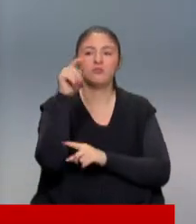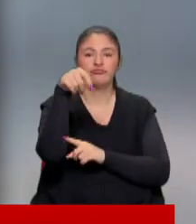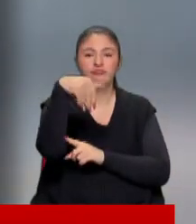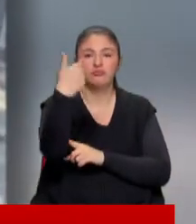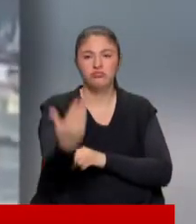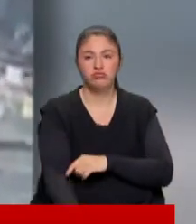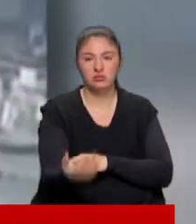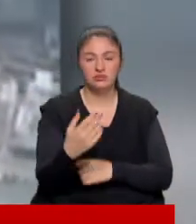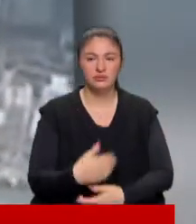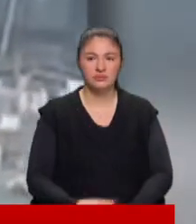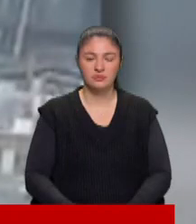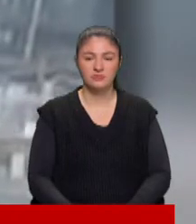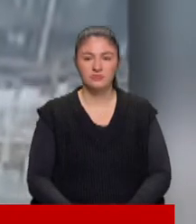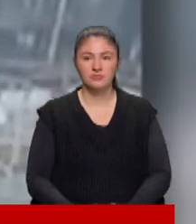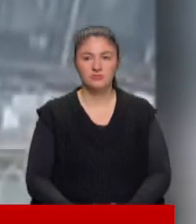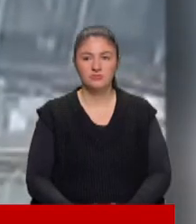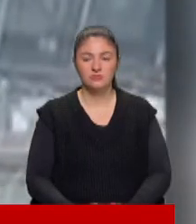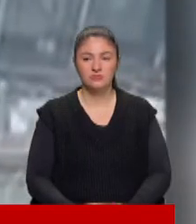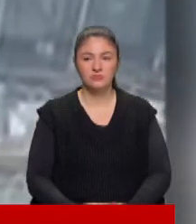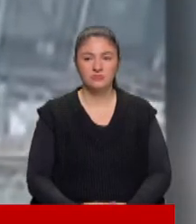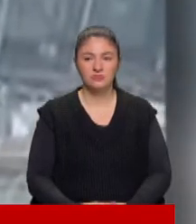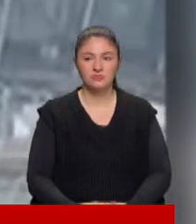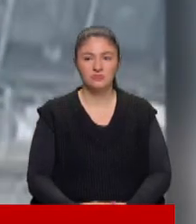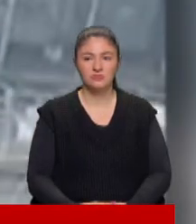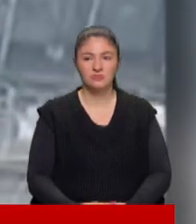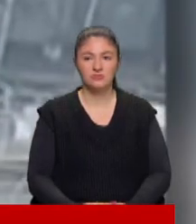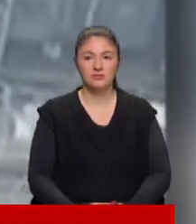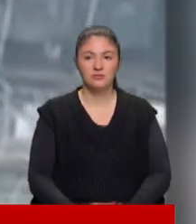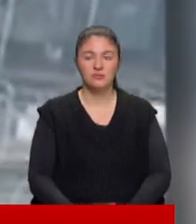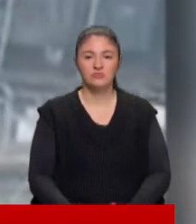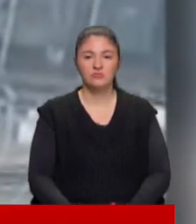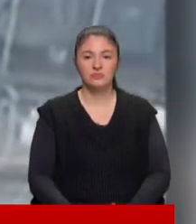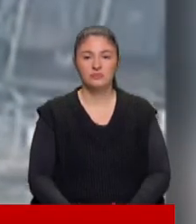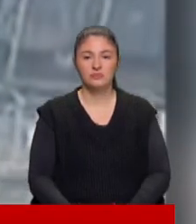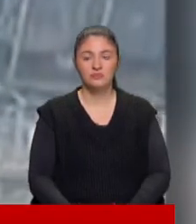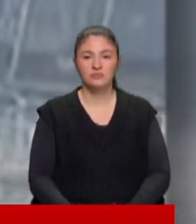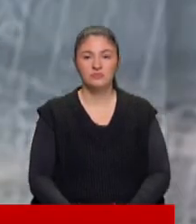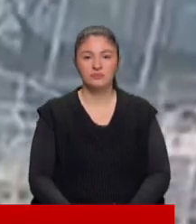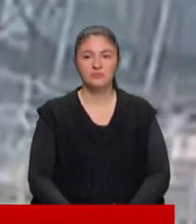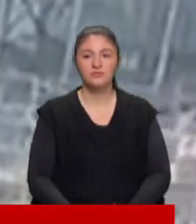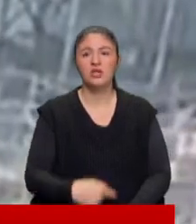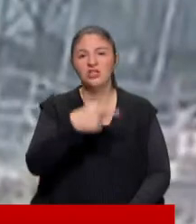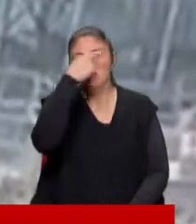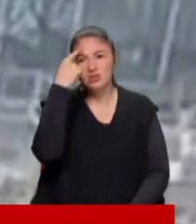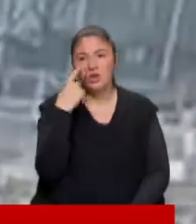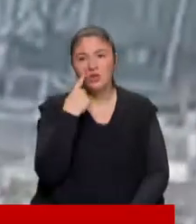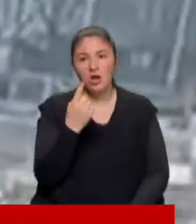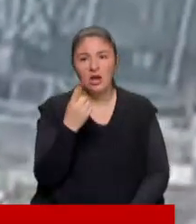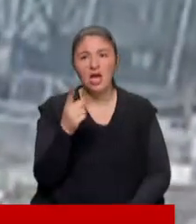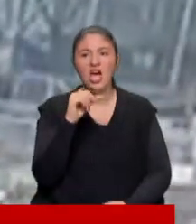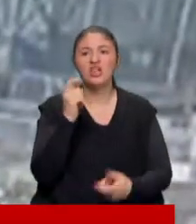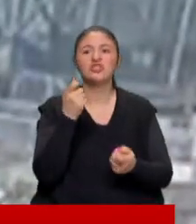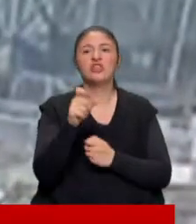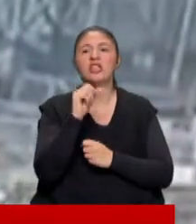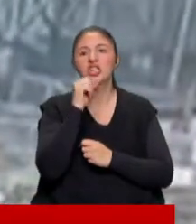devrildi. Şans eseri işçilerden hiçbirine